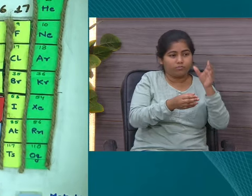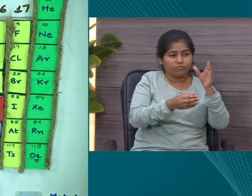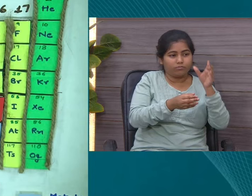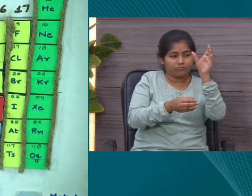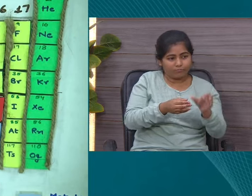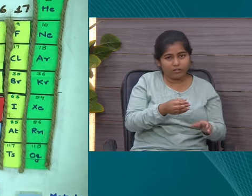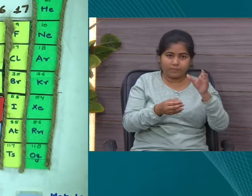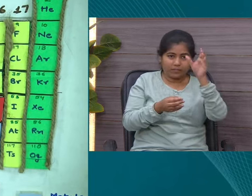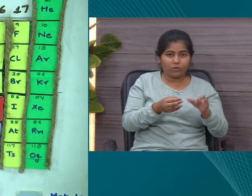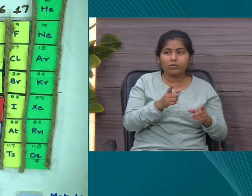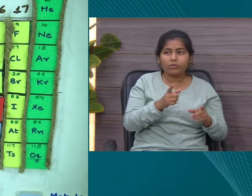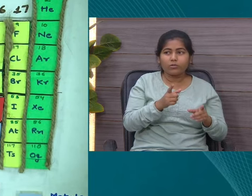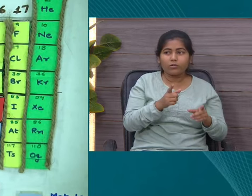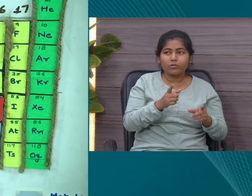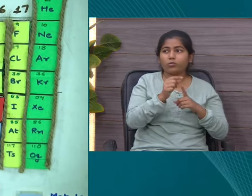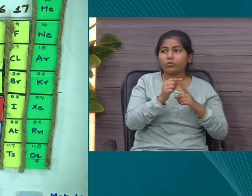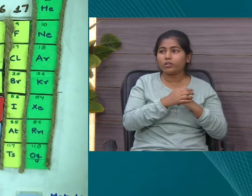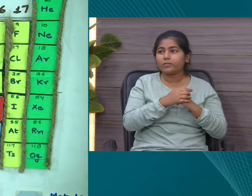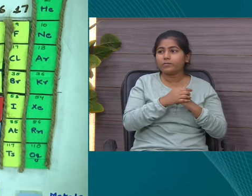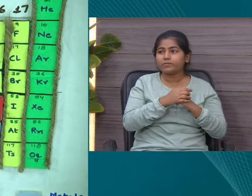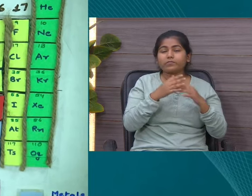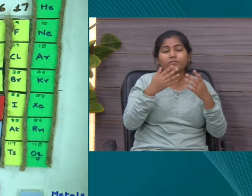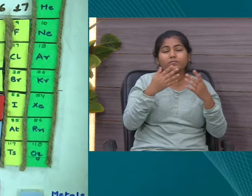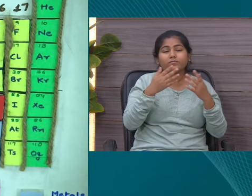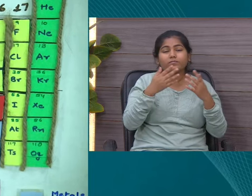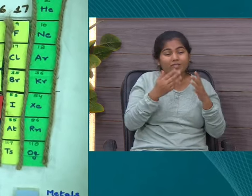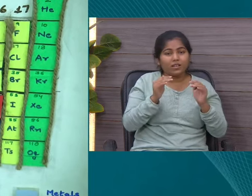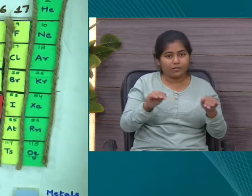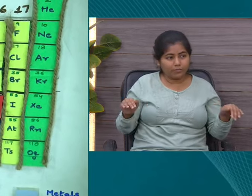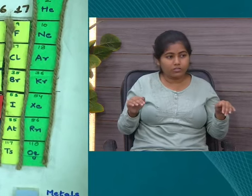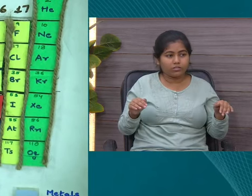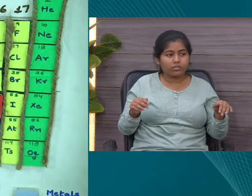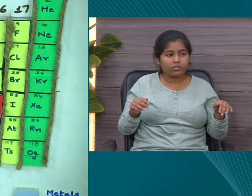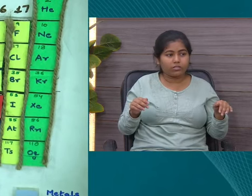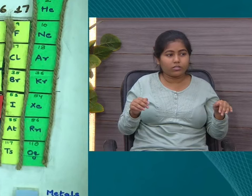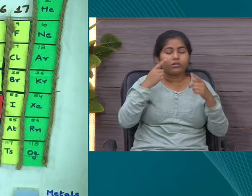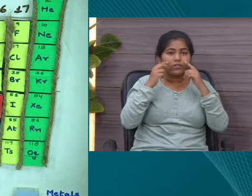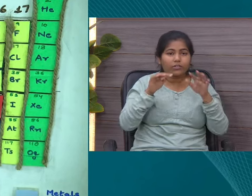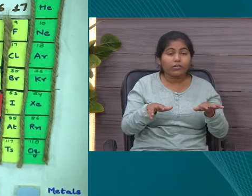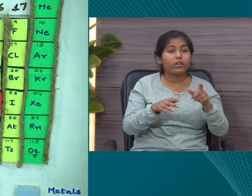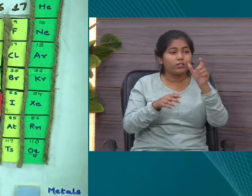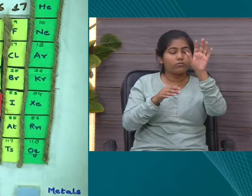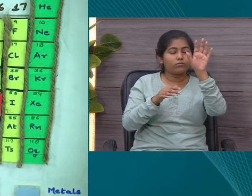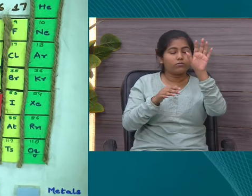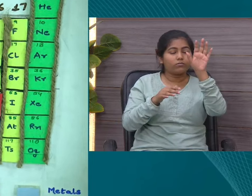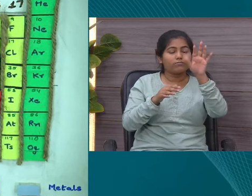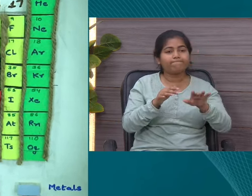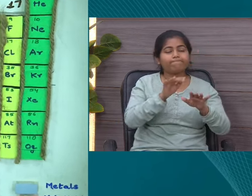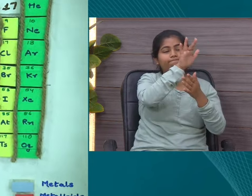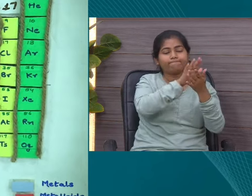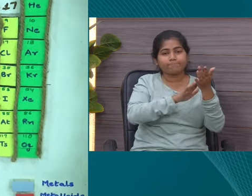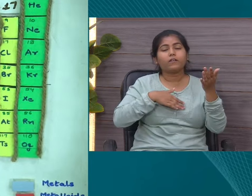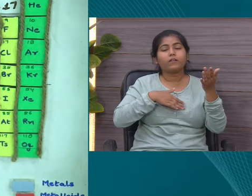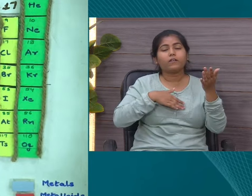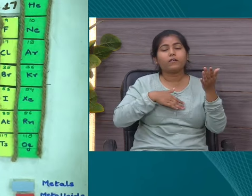थे, इस पे यहाँ हमने सुतली लगा ली है, ठीक है। तो एनी चाइल्ड थोड़ा अगर दृष्टि बाधित भी है तो वो उसको छूकर महसूस कर सकता है, ओके दिस